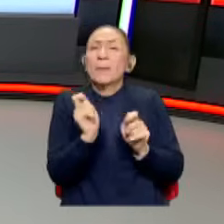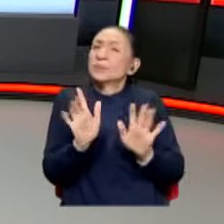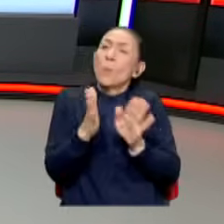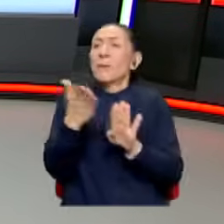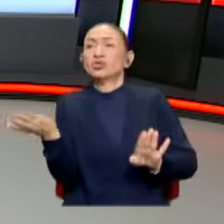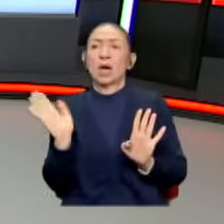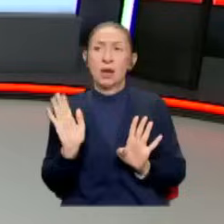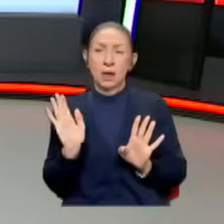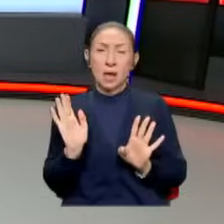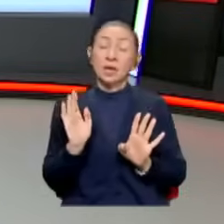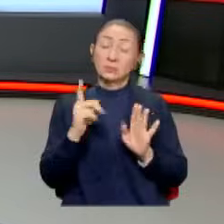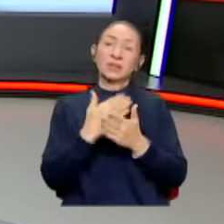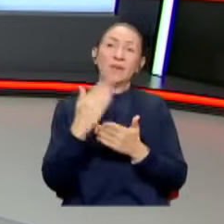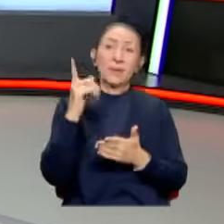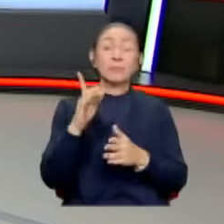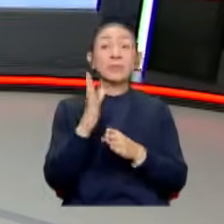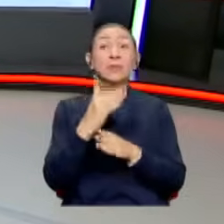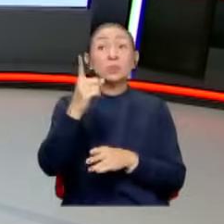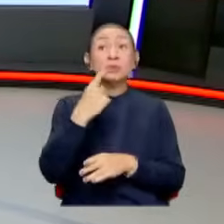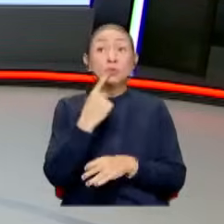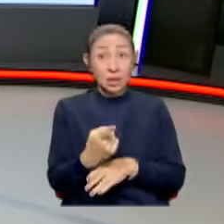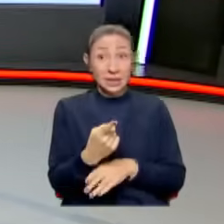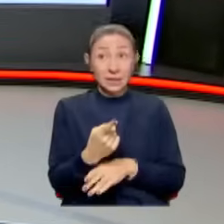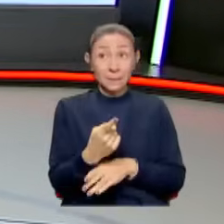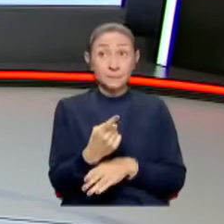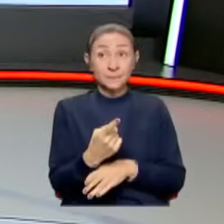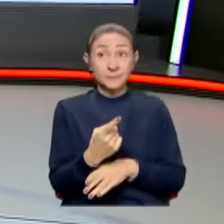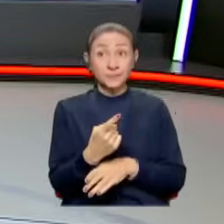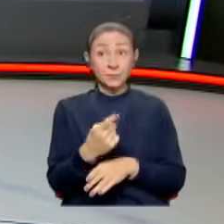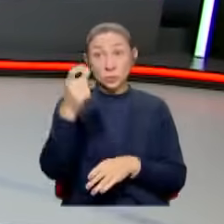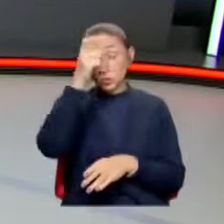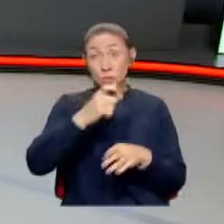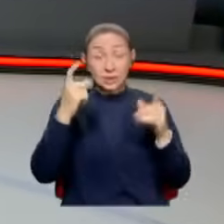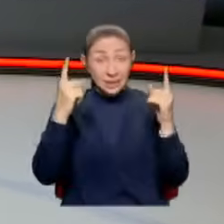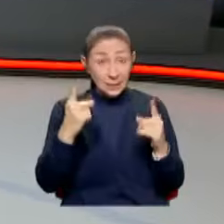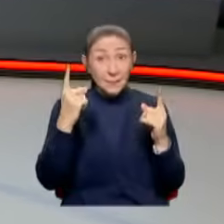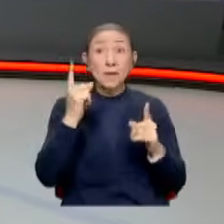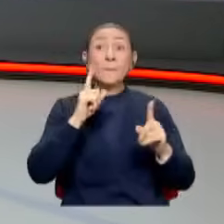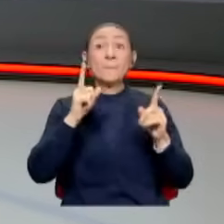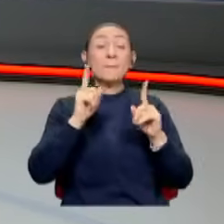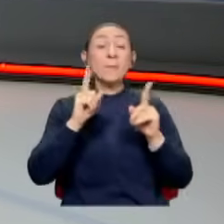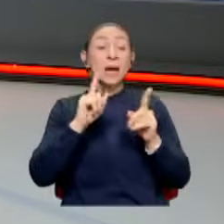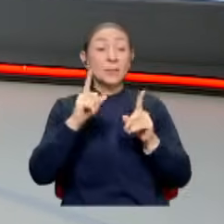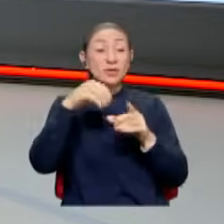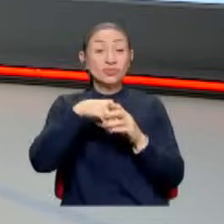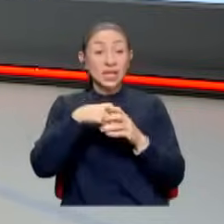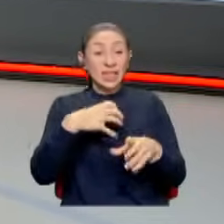şey şimdi devam edelim niye bundan bahsettik Efendim Türkiye'de bir yargı